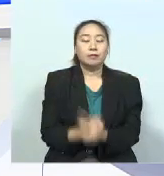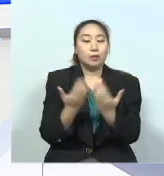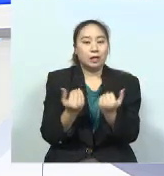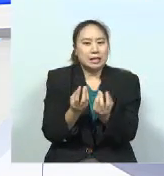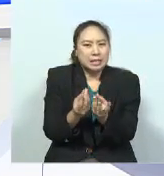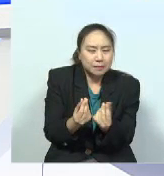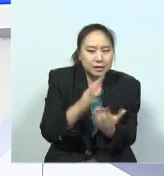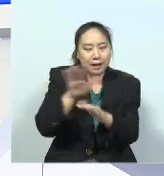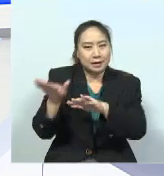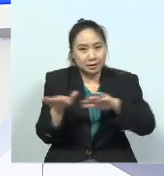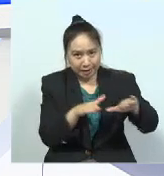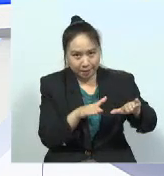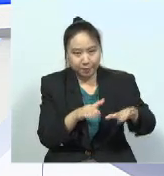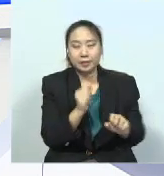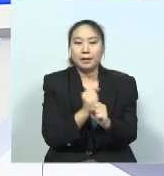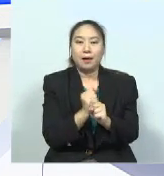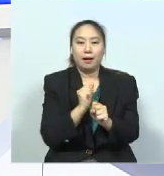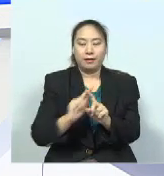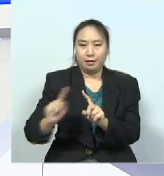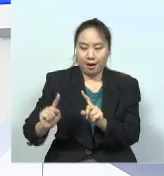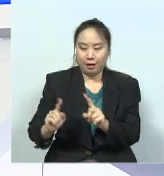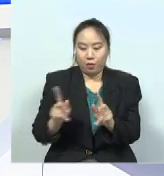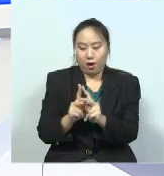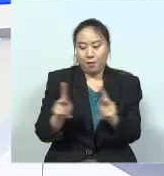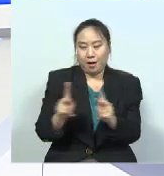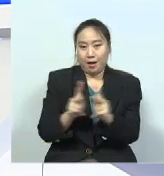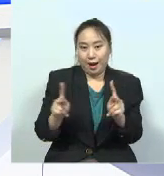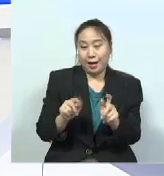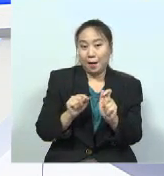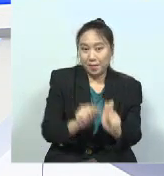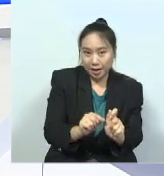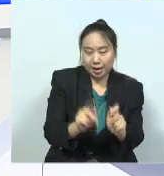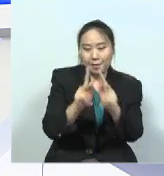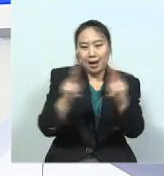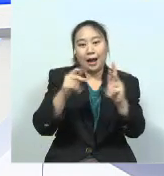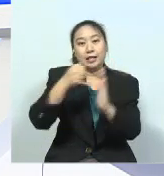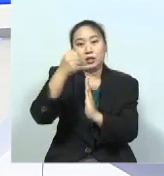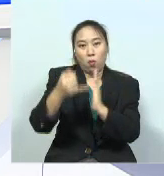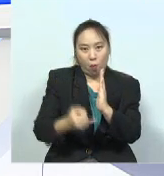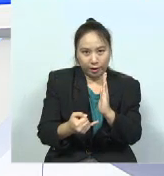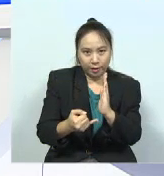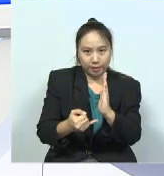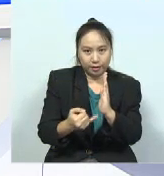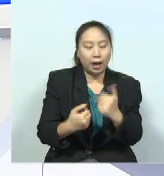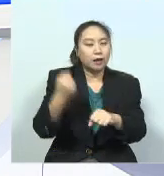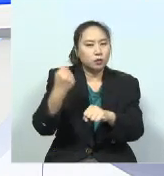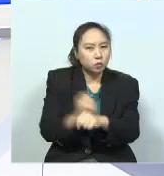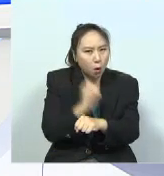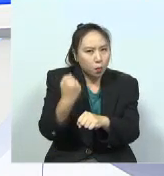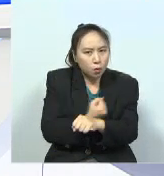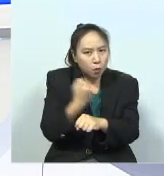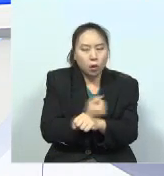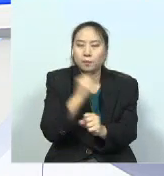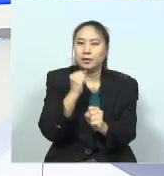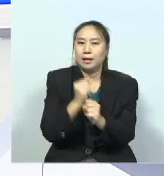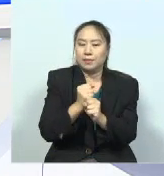เรื่องของการเตรียมความพร้อมค่ะในการปฏิบัติงานของคณะกรรมการระดับอำเภอและระดับจังหวัดโดยเป็นการซักซ้อมแนวทางการ